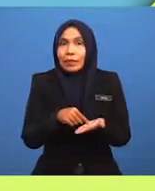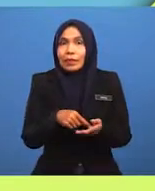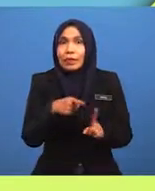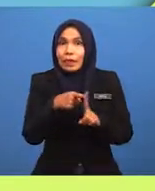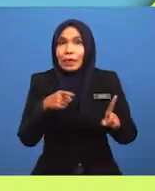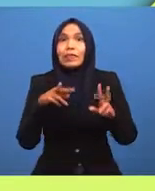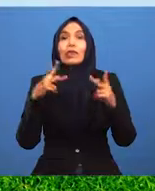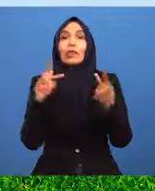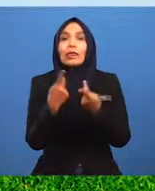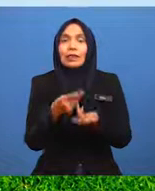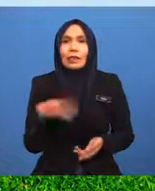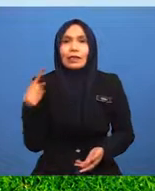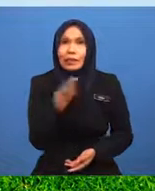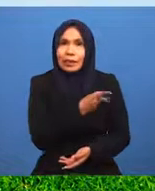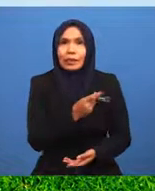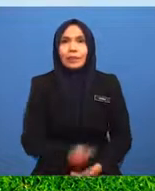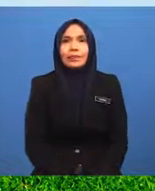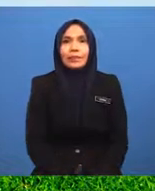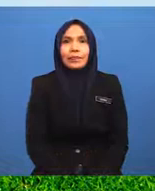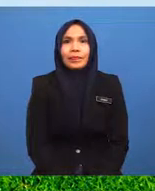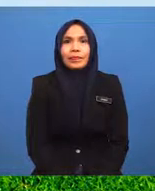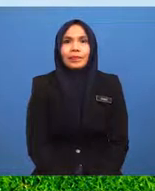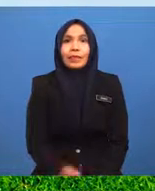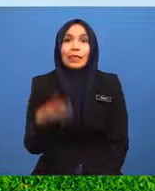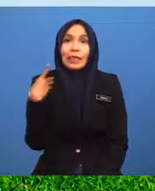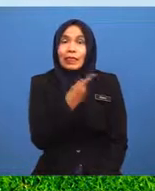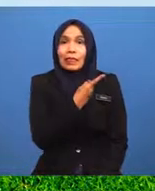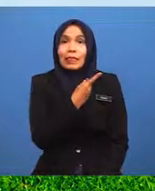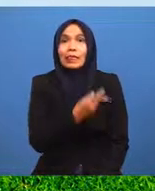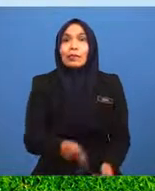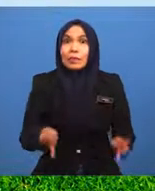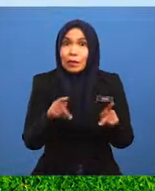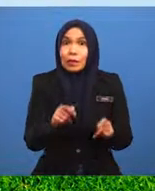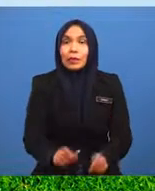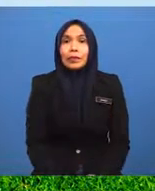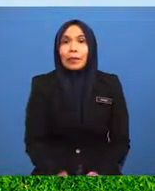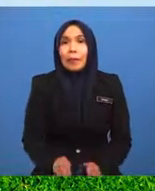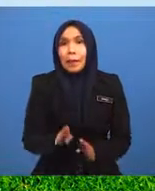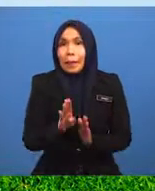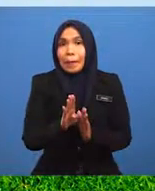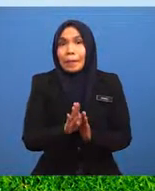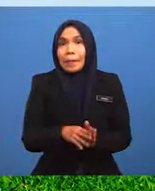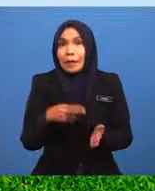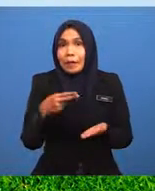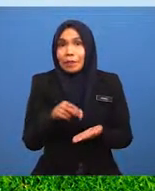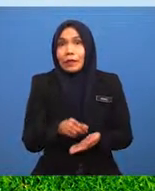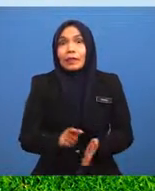keluarga kita. Oleh itu, kita perlu berhemat tinggi dalam